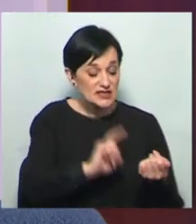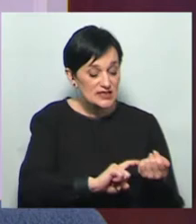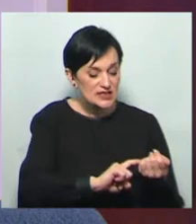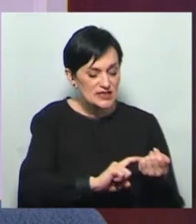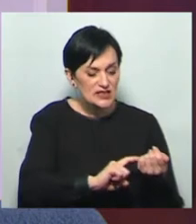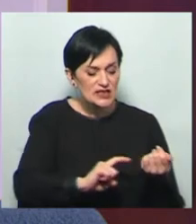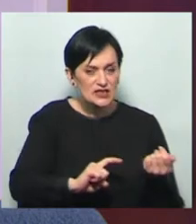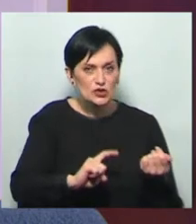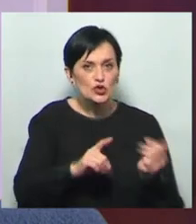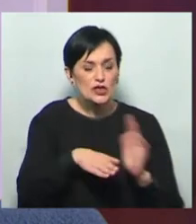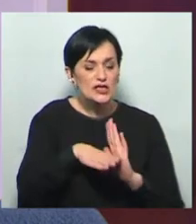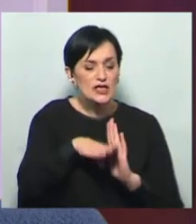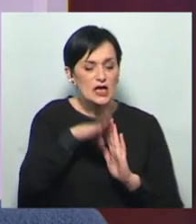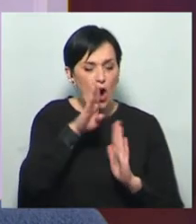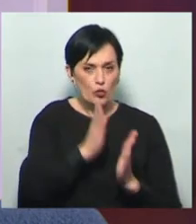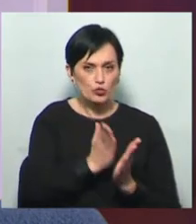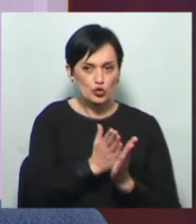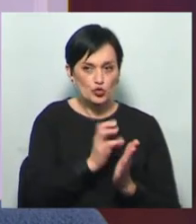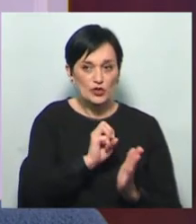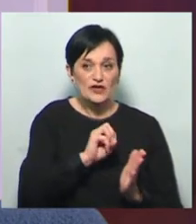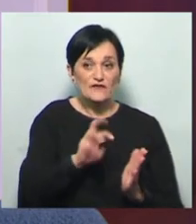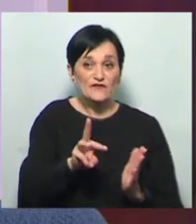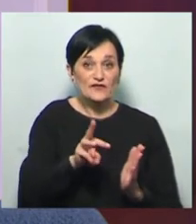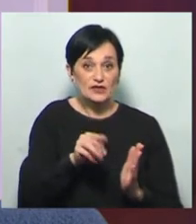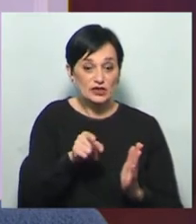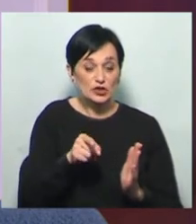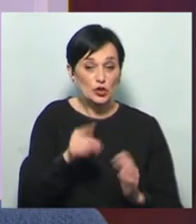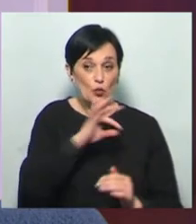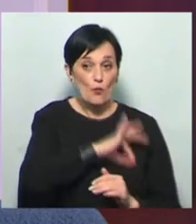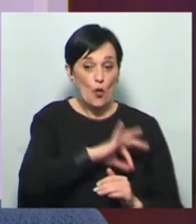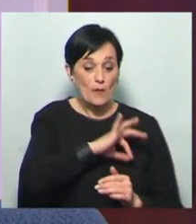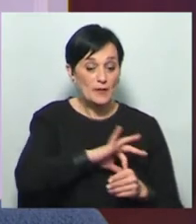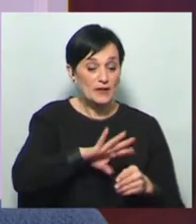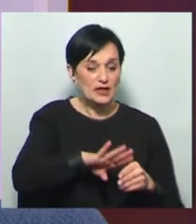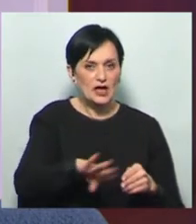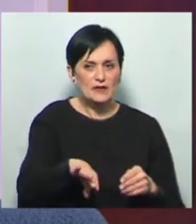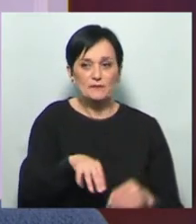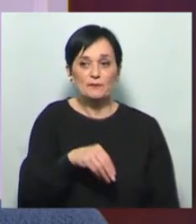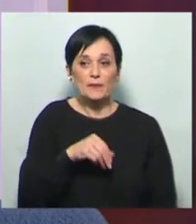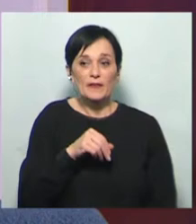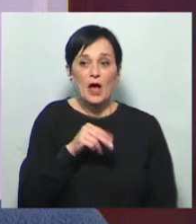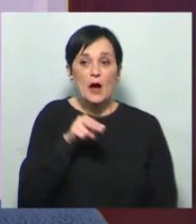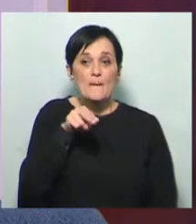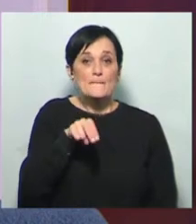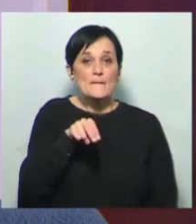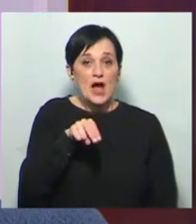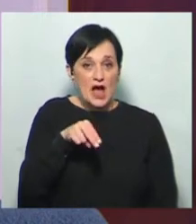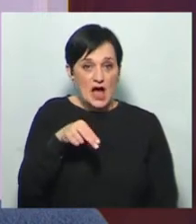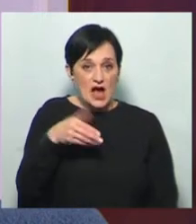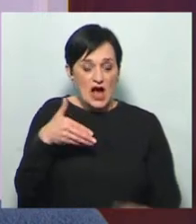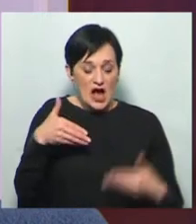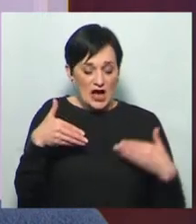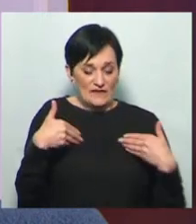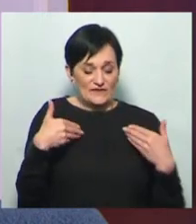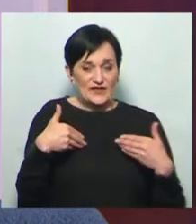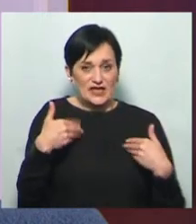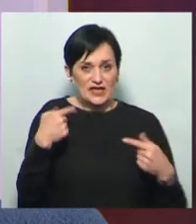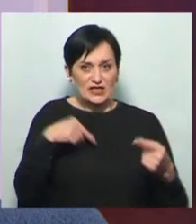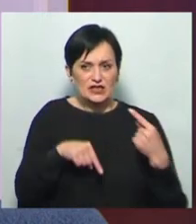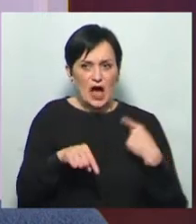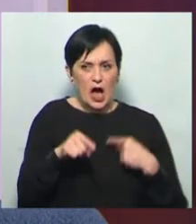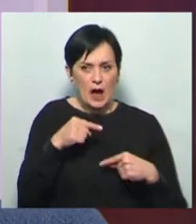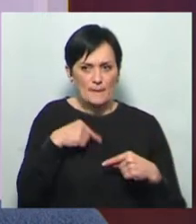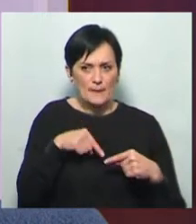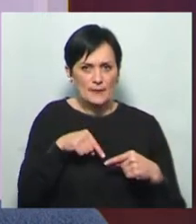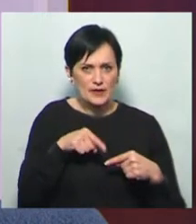არის ბევრად უფრო გაუმჯობესებული, ვიდრე მცენარეული ბოჭკოს მოხმარების გარეშე. პ-ვიტამინი, ეს არის რუტინი, ანუ ამაზე ძალიან